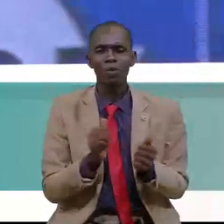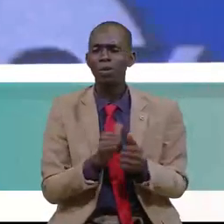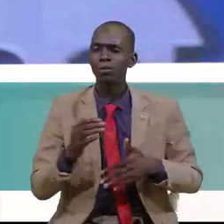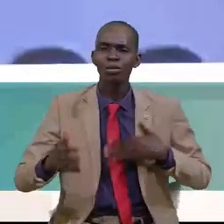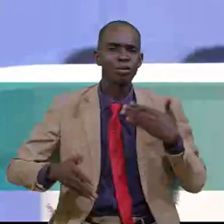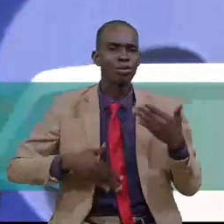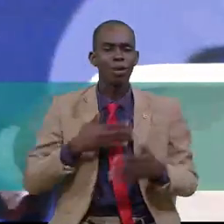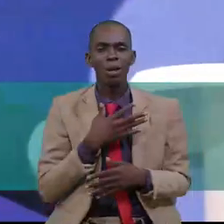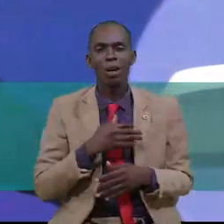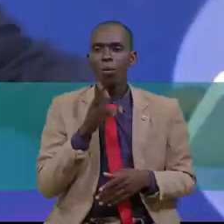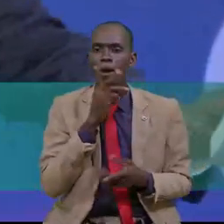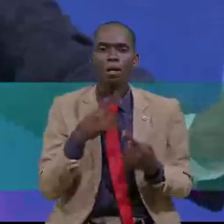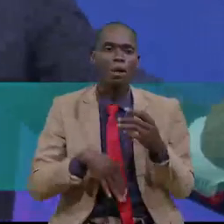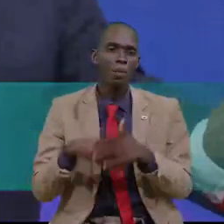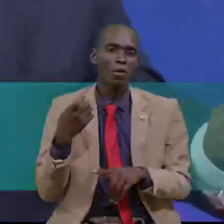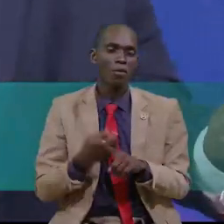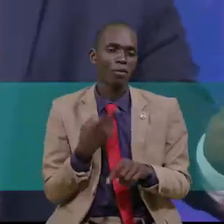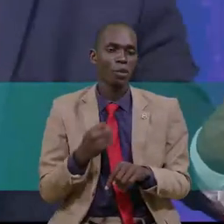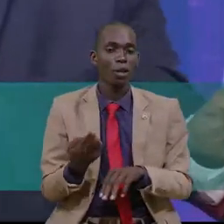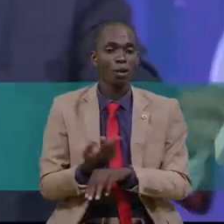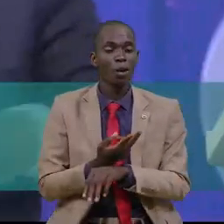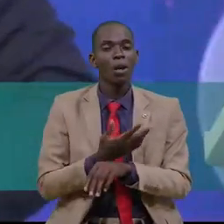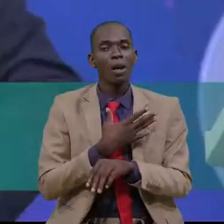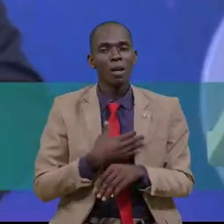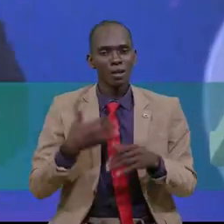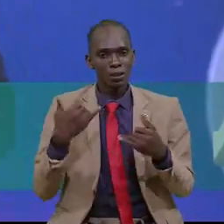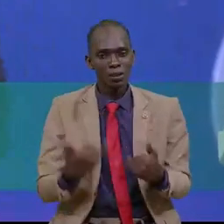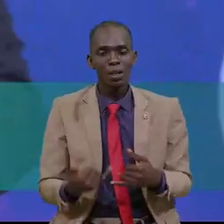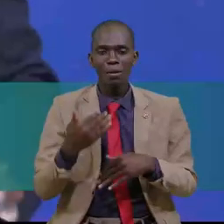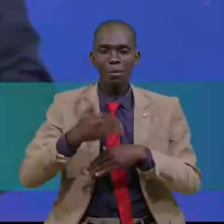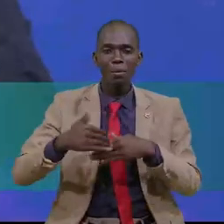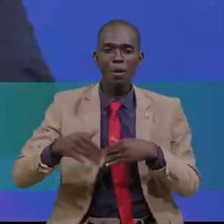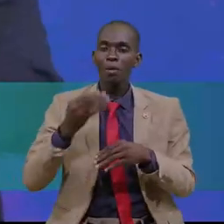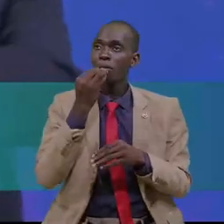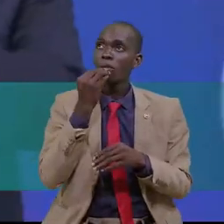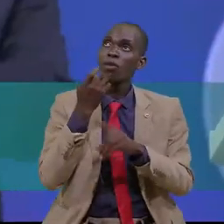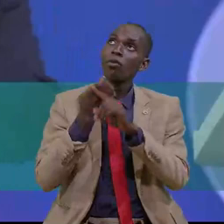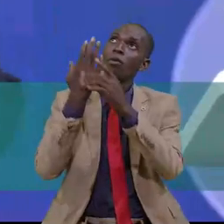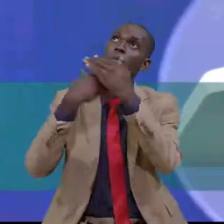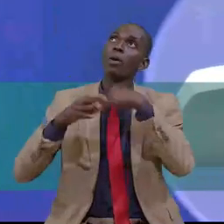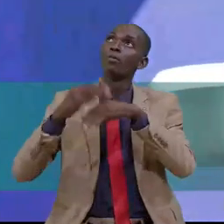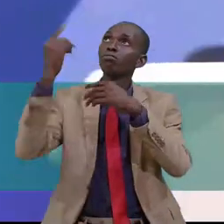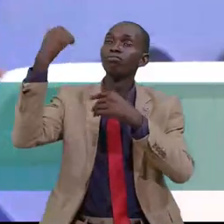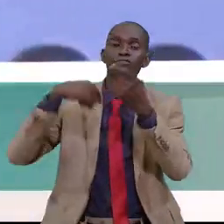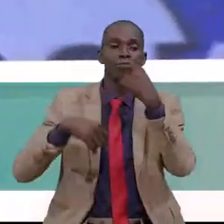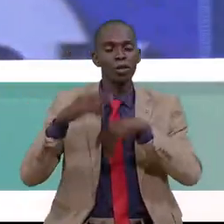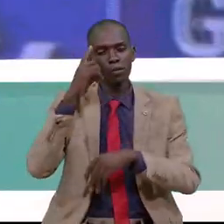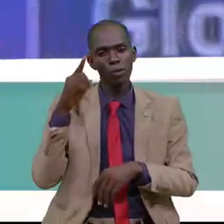foi. L'eau est sortie du rocher et ils ont cru. La manne a commencé à tomber du ciel et ils ont